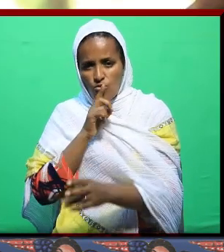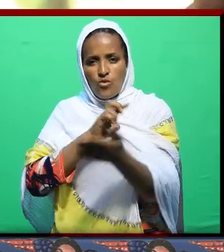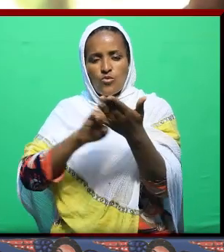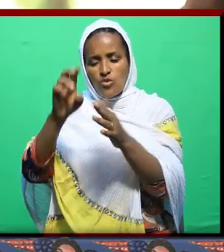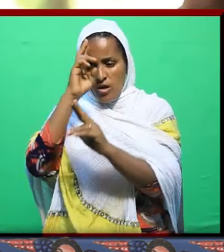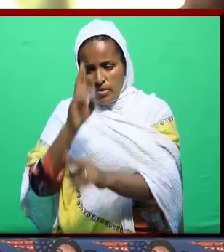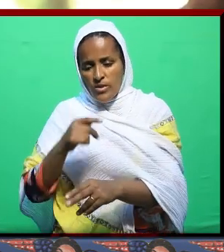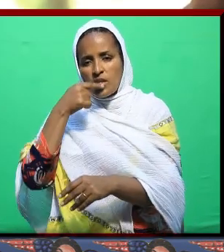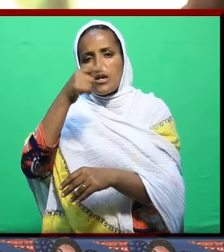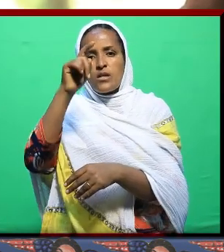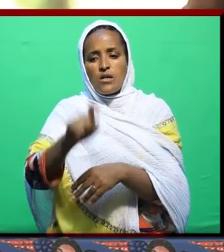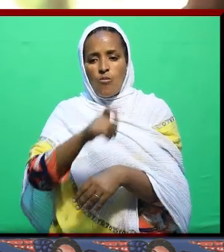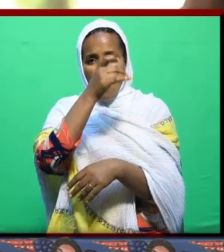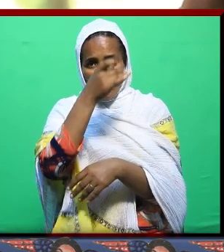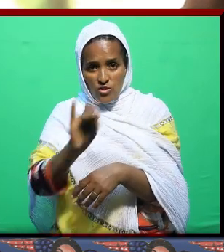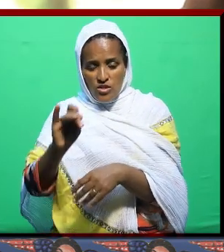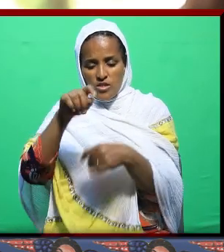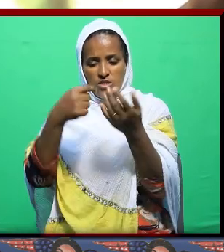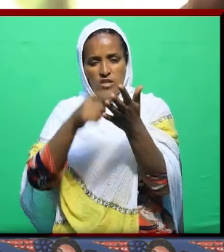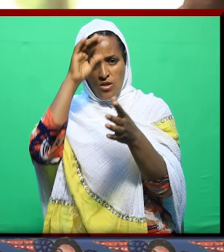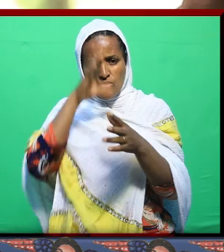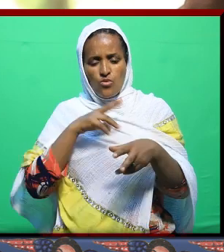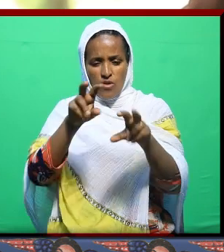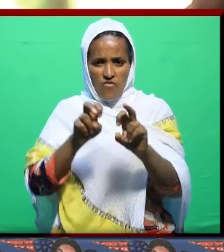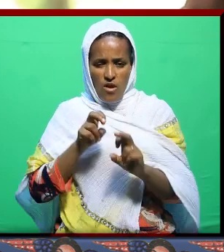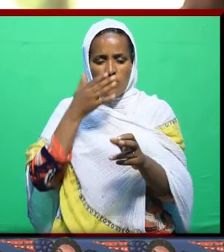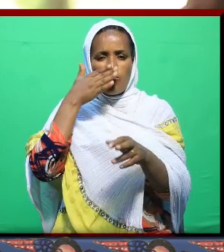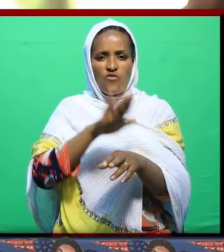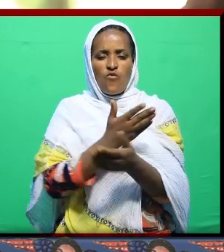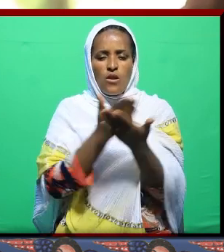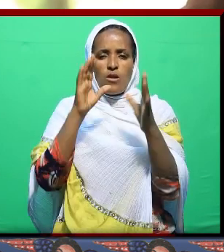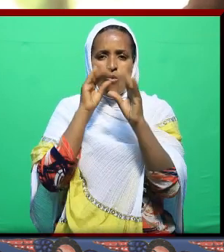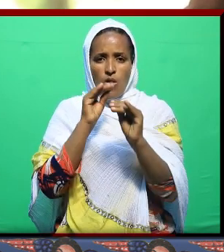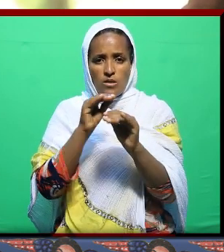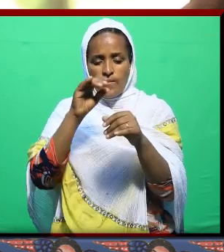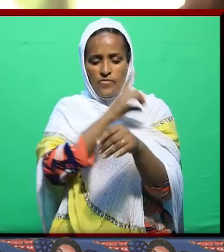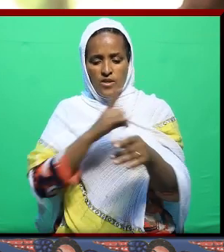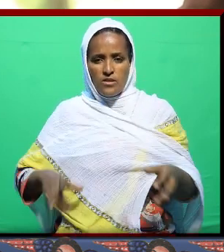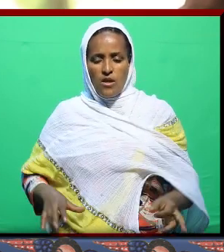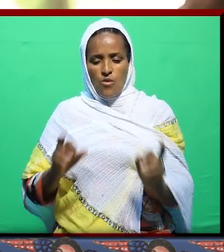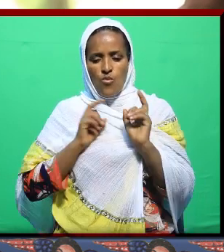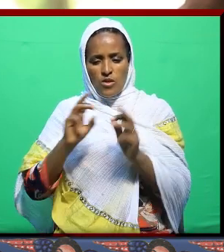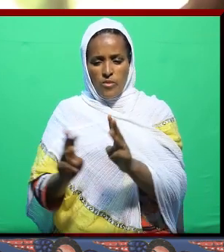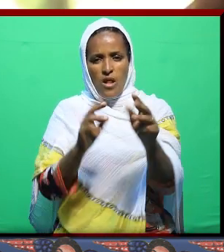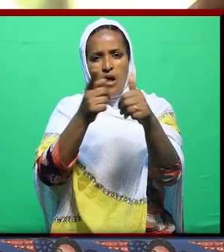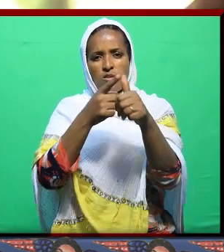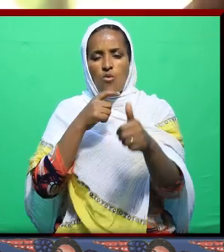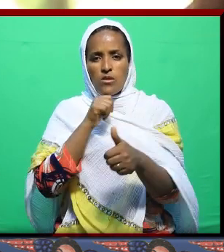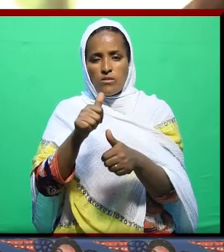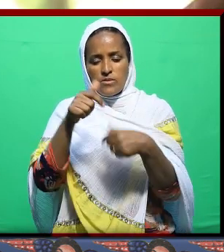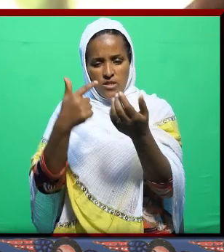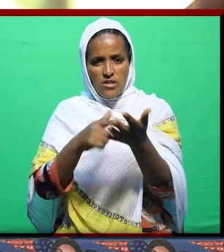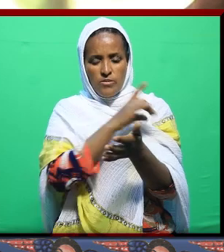ክብር ነው፣ የቅዱሳን ክብር ሊነገር ይገባዋል እንጂ ስለ ሰው ክፋት፣ ስለ ሰው መጥፎ ነገር ማውራት ከክርስትና ህይወት መንገድ አንዱ